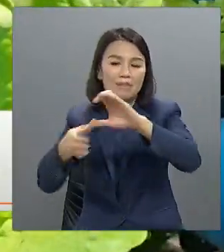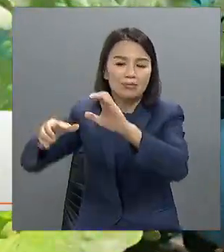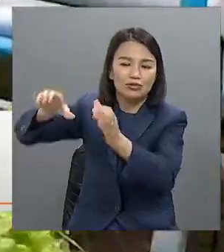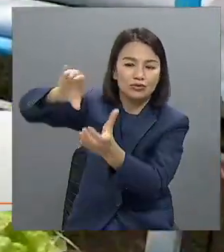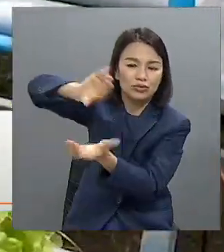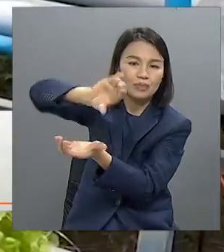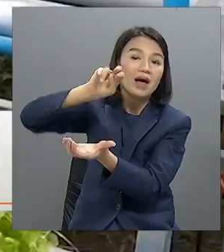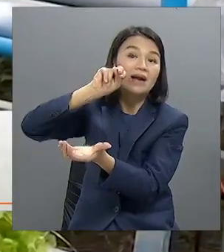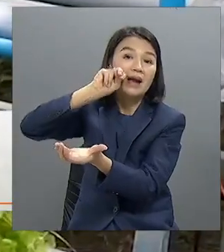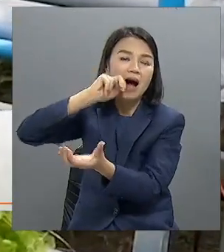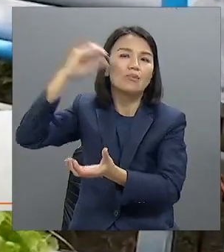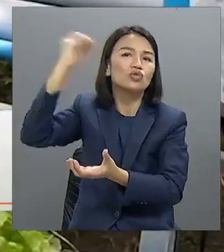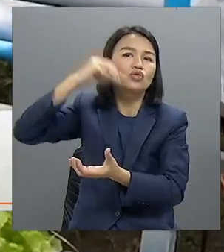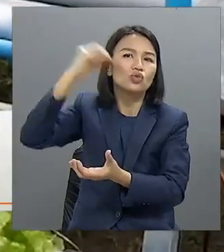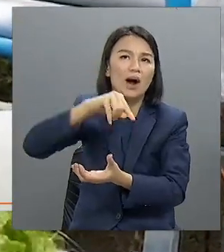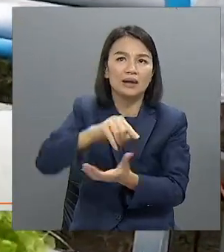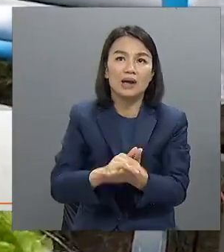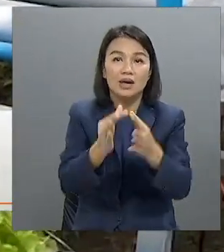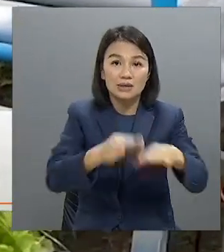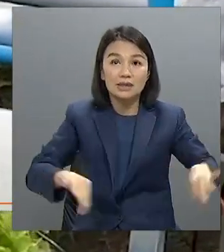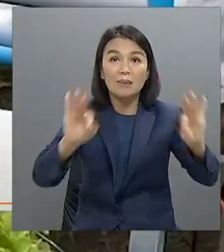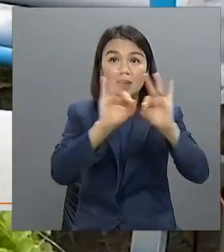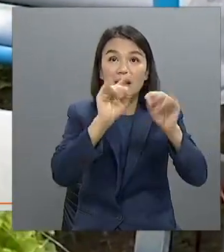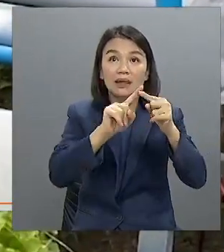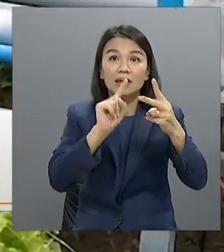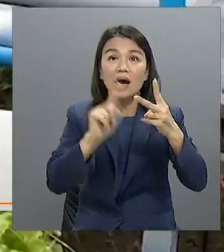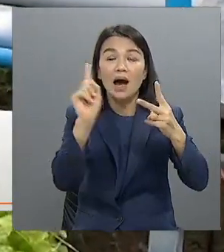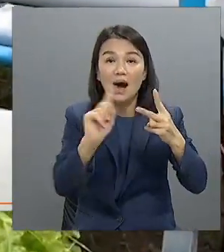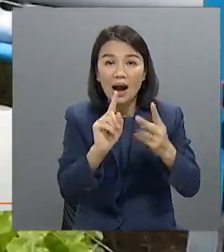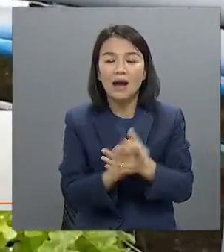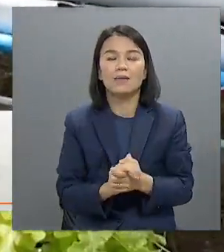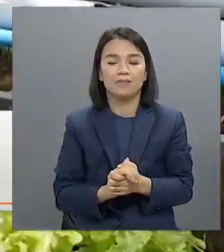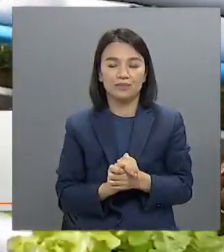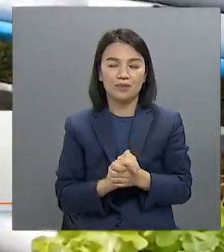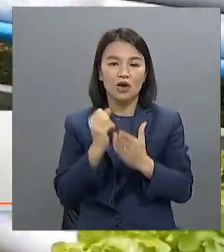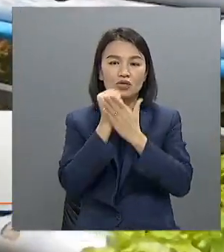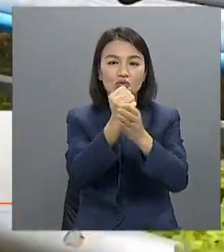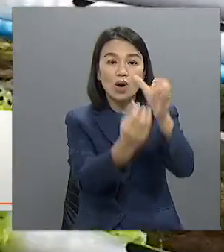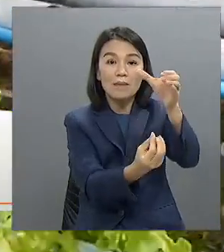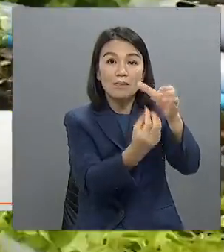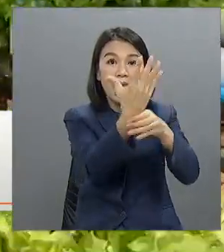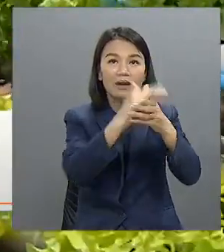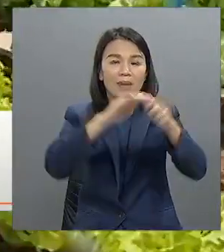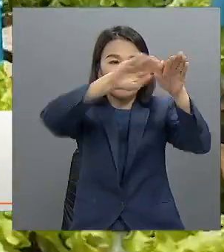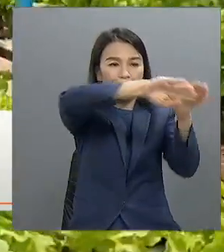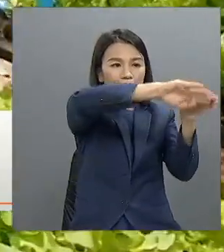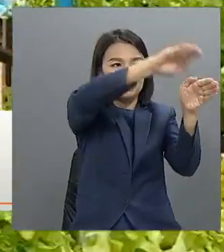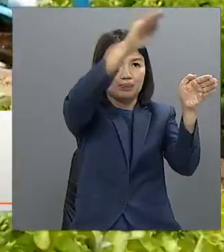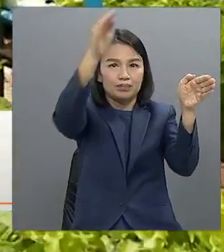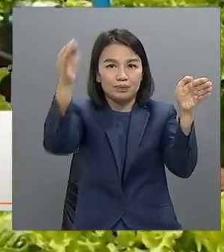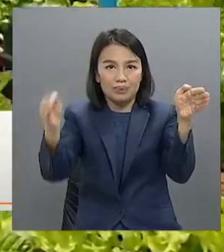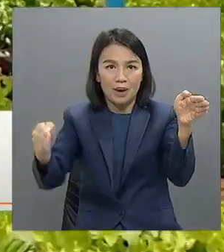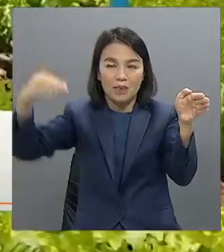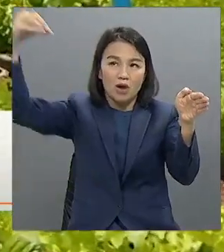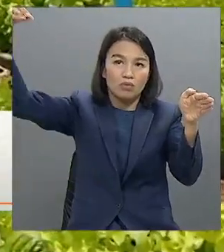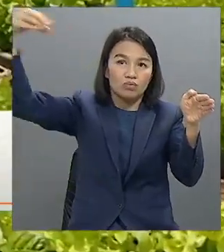ต้โต๊ะปลูกค่ะแล้วสิ่งที่สำคัญอีกหนึ่งอย่างเลยก็คือการทำให้ผักนั้นไม่ถูกแสงหรือว่าความร้อนโดยตร